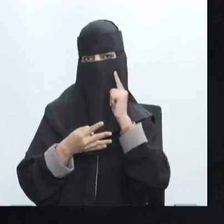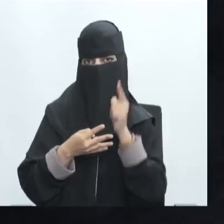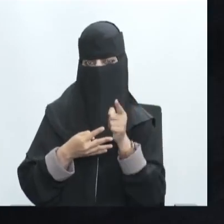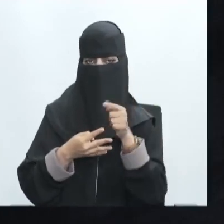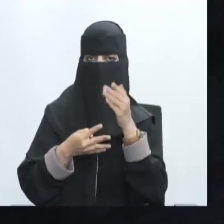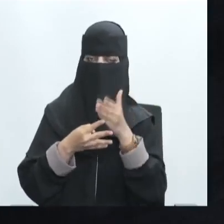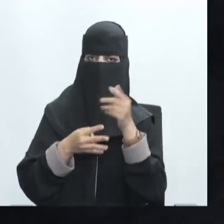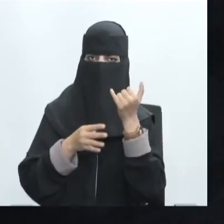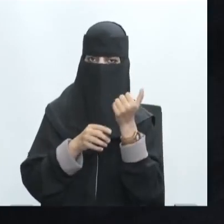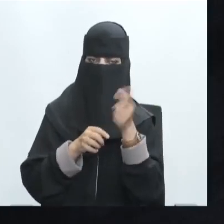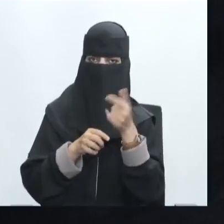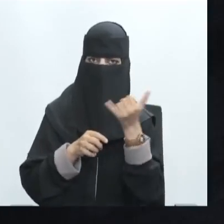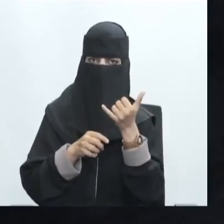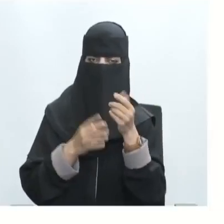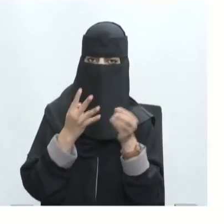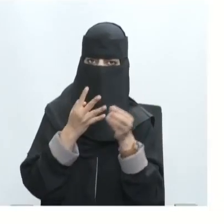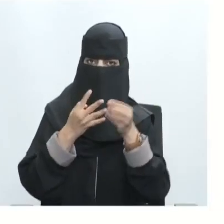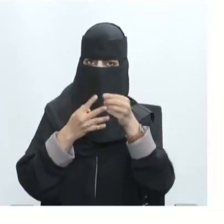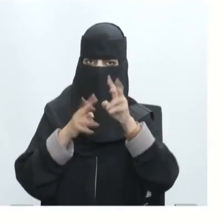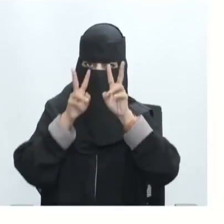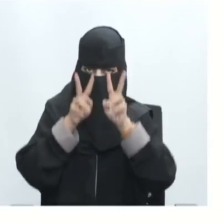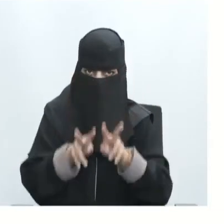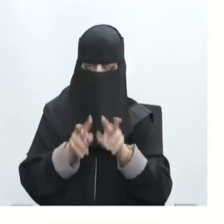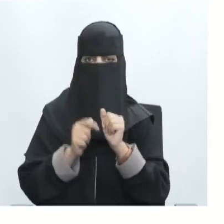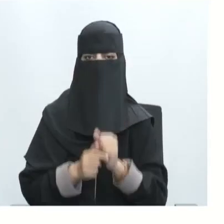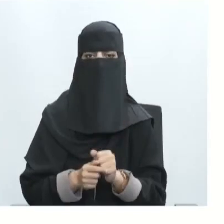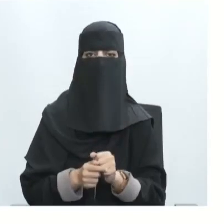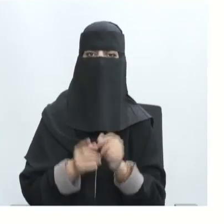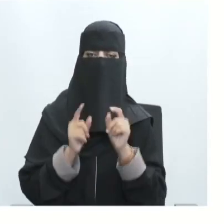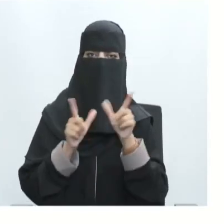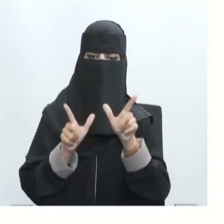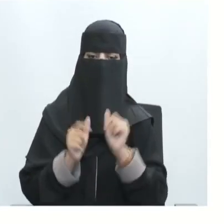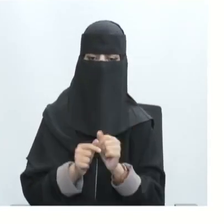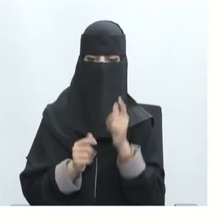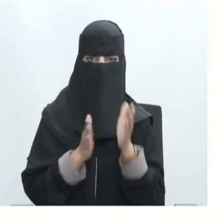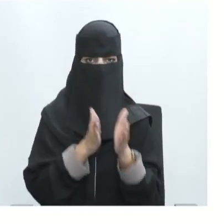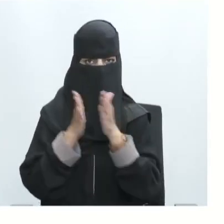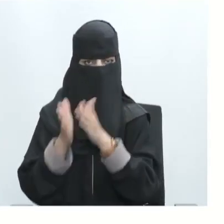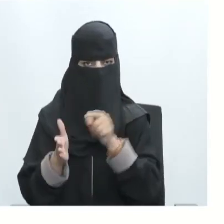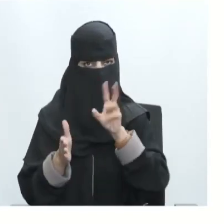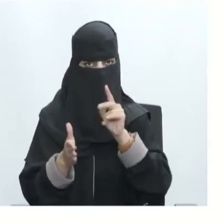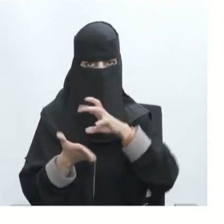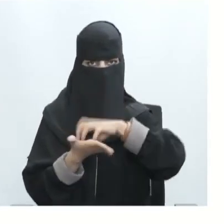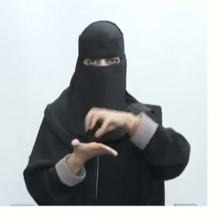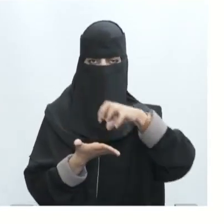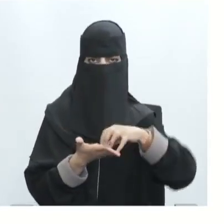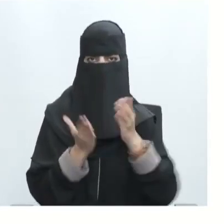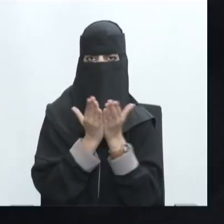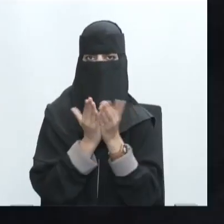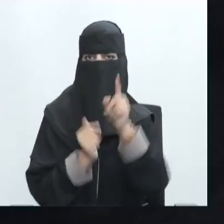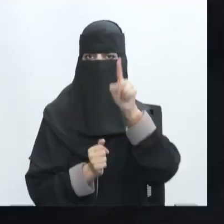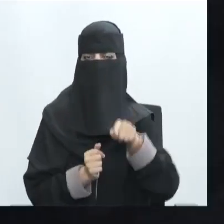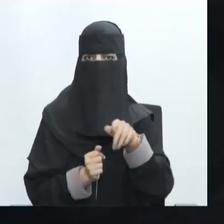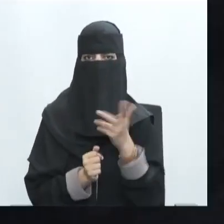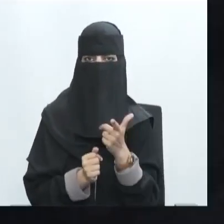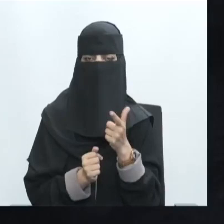هذا هذا هذا هو الترتيب الصحيح الان ننتقل الى درسنا لهذا